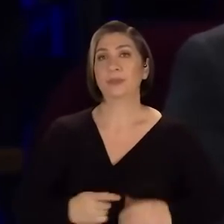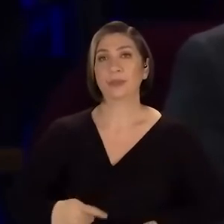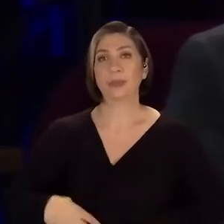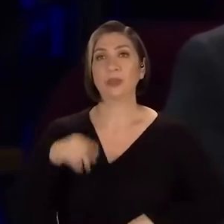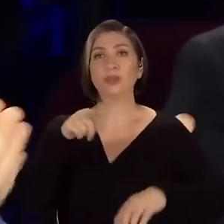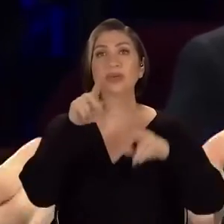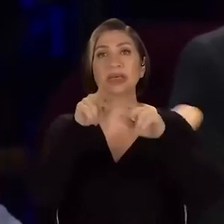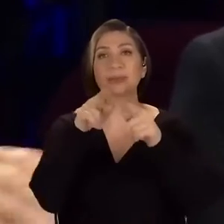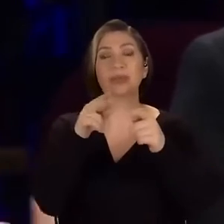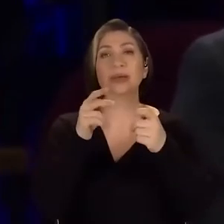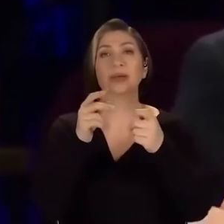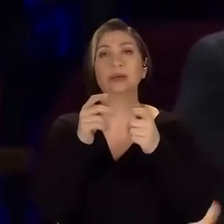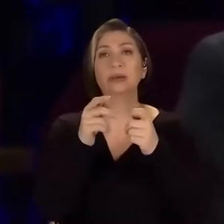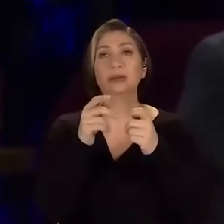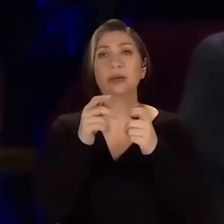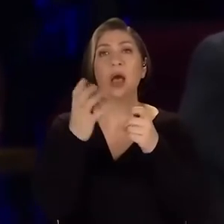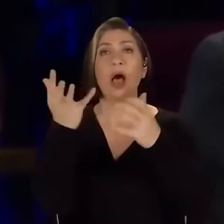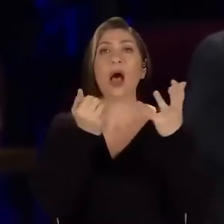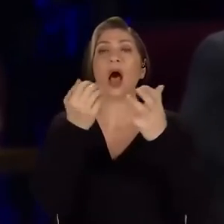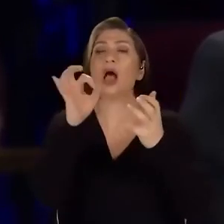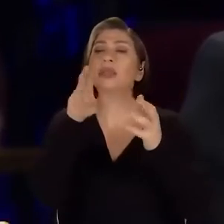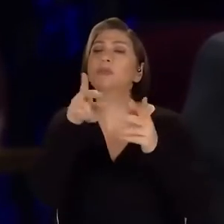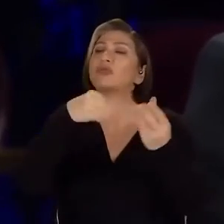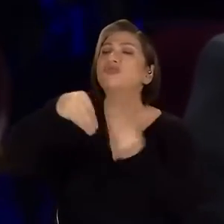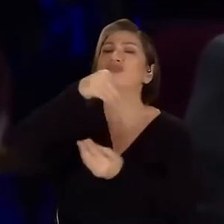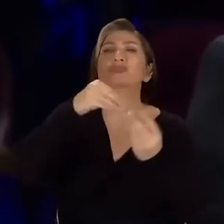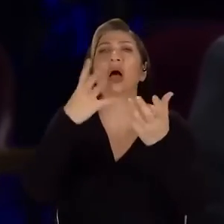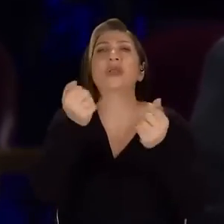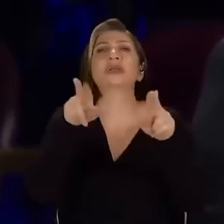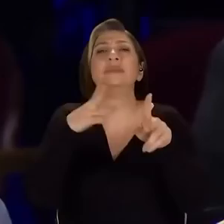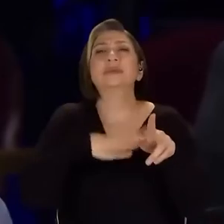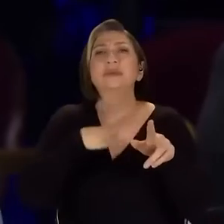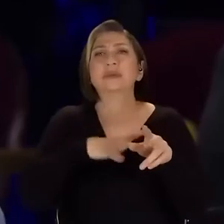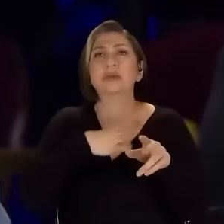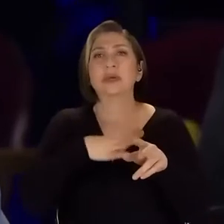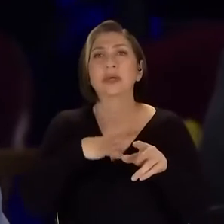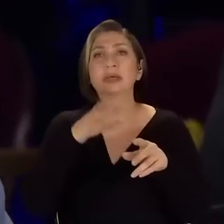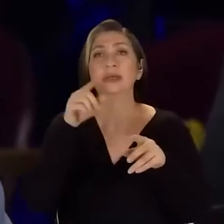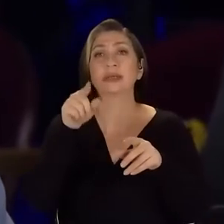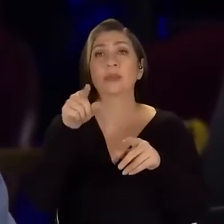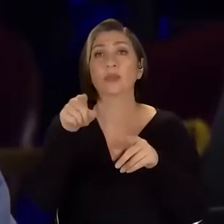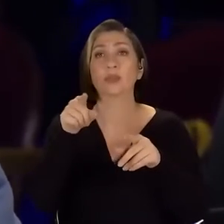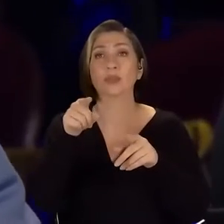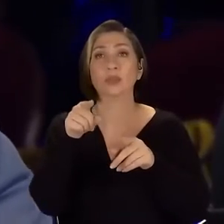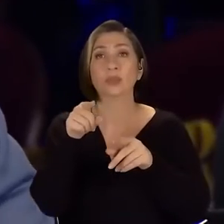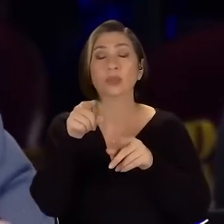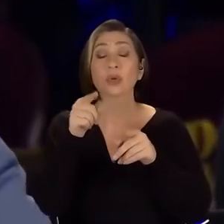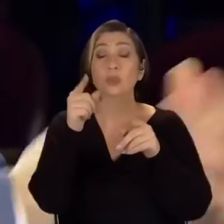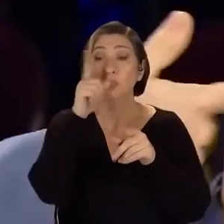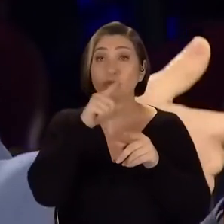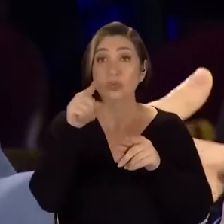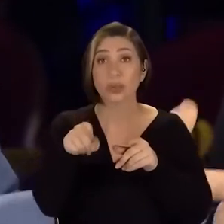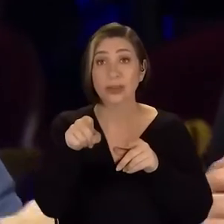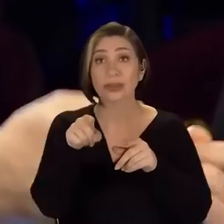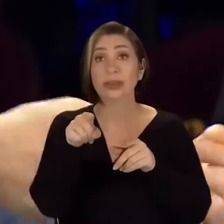Bu şekilde doğar. Siz bana herkes altınını getirir. Ben bir gün fark ederim ki herkes aynı anda altınını çekmiyor. Dolayısıyla ben o